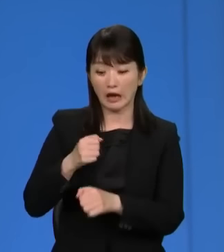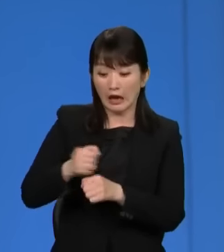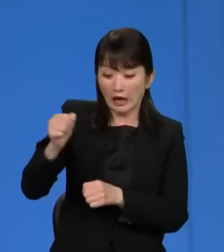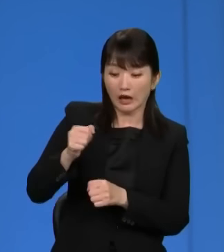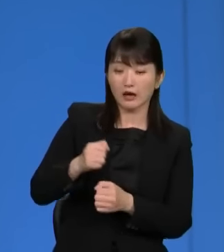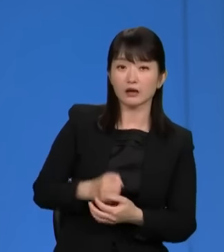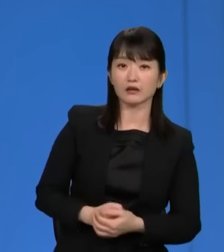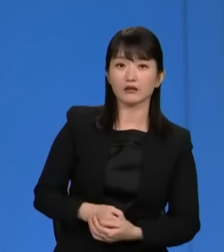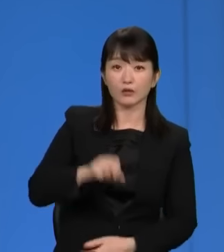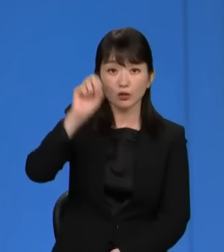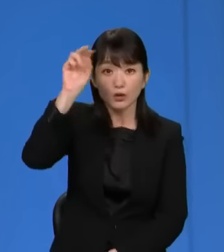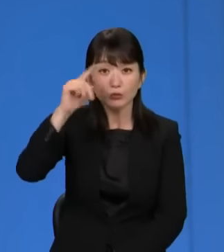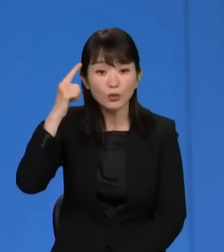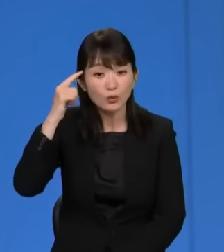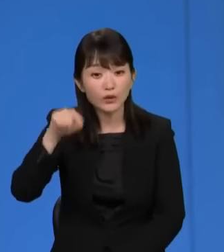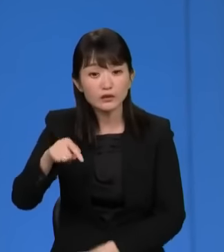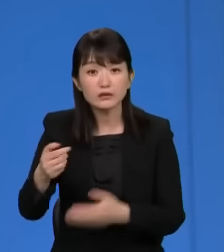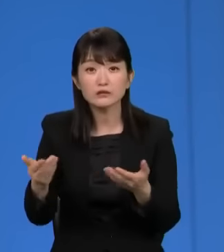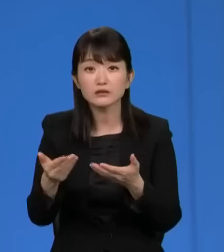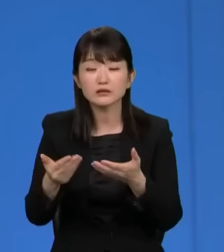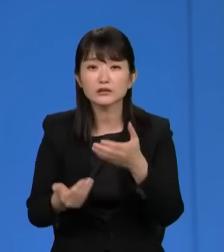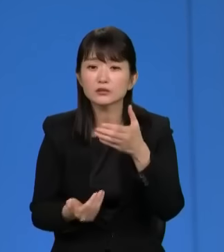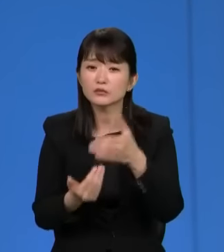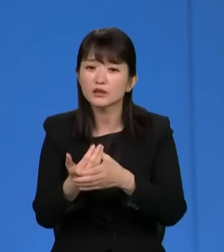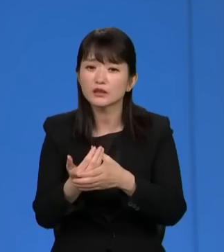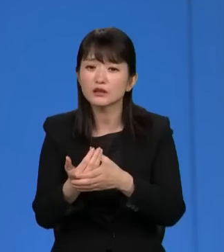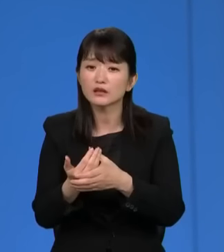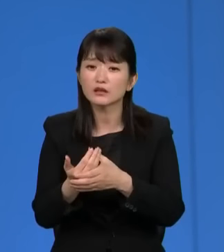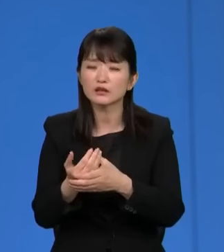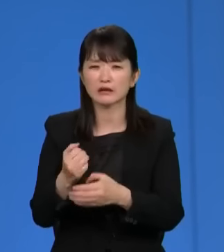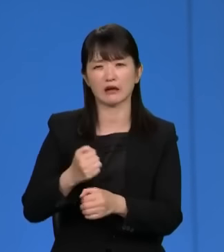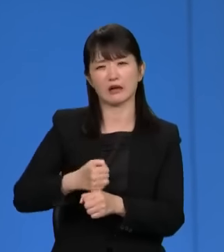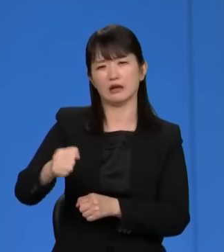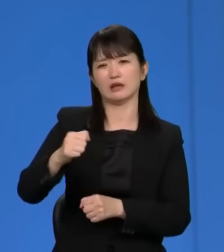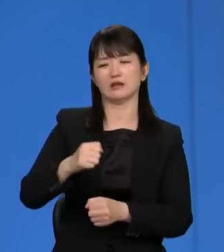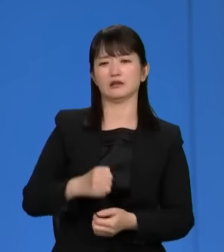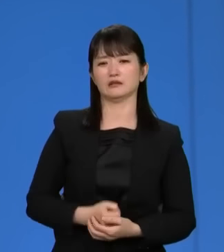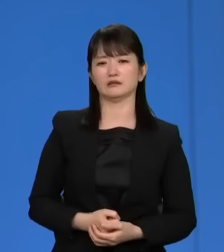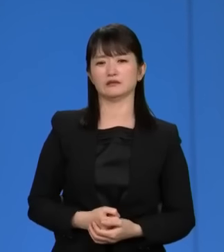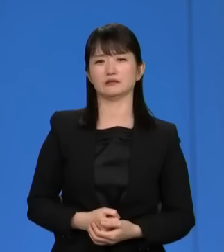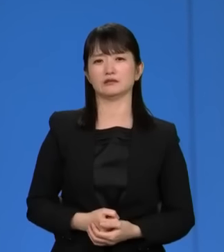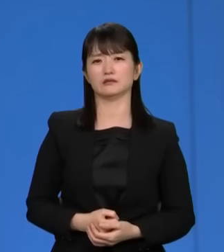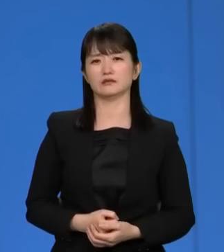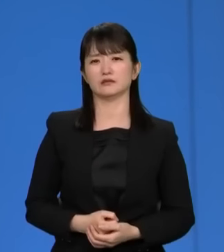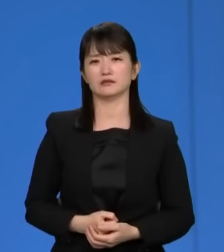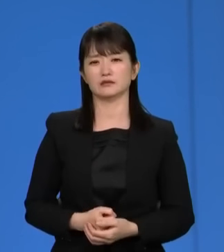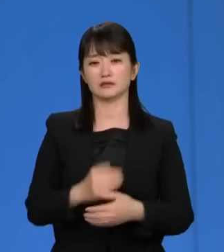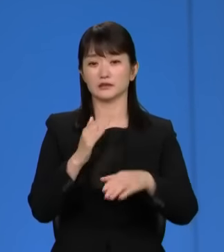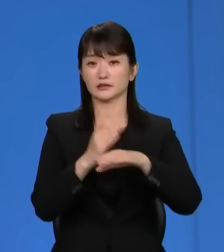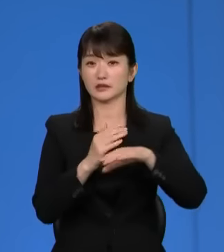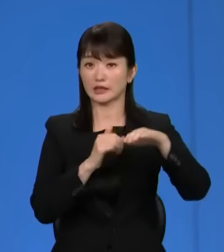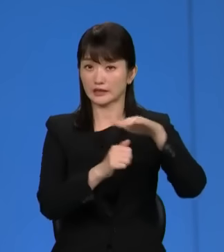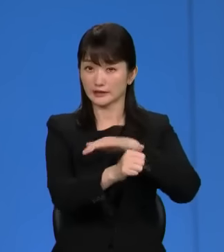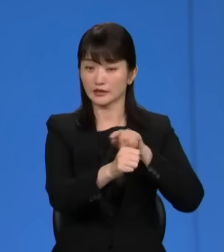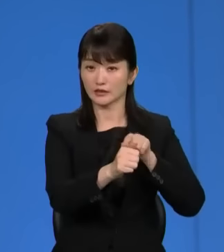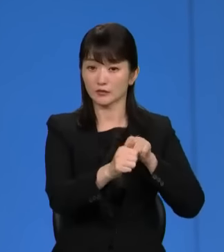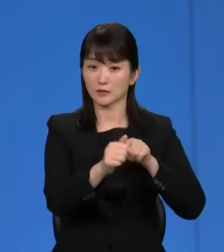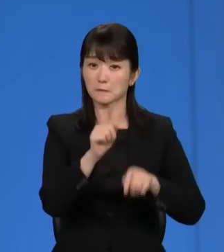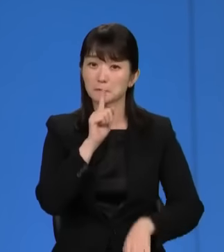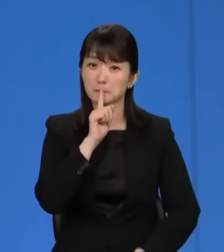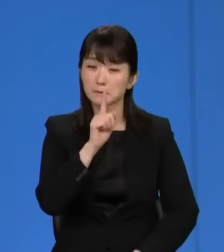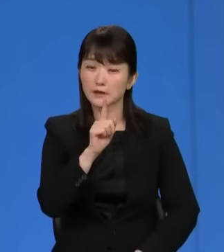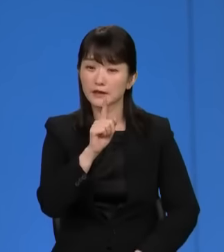갑자기 왜 이런 일이 있을까라는 것 때문에 좀 당황스럽고 어 그리고 당 대표이기 때문에 이제 발언에